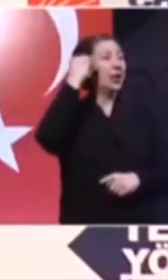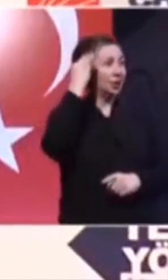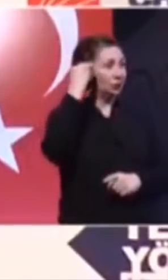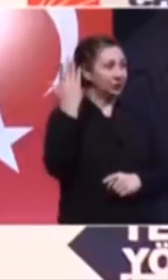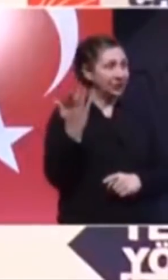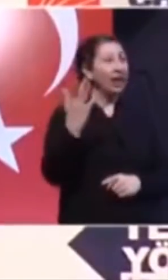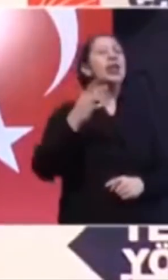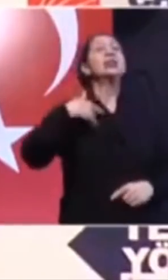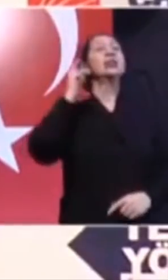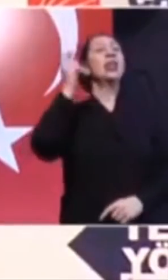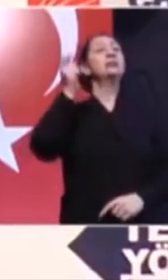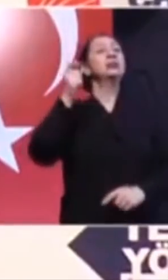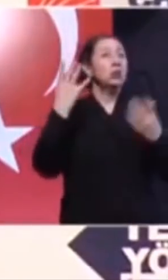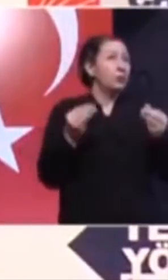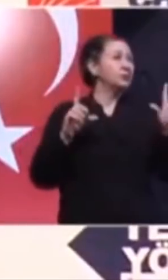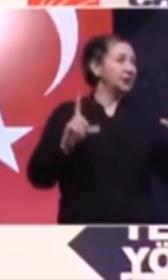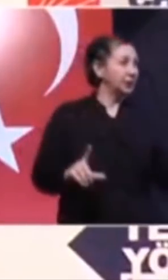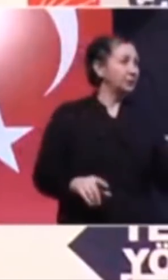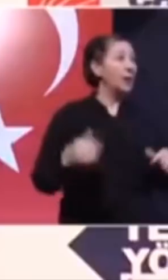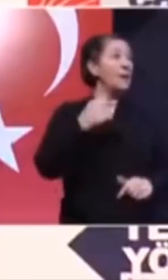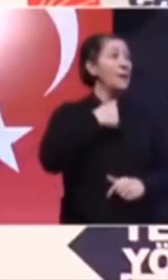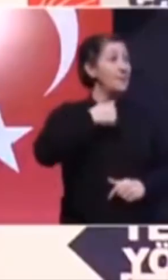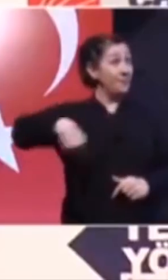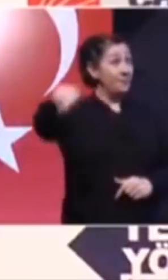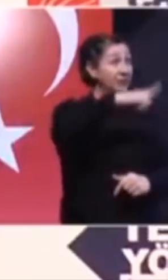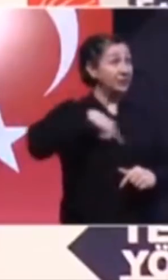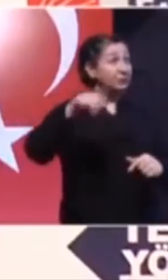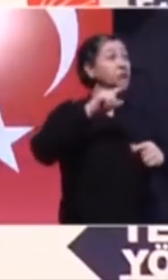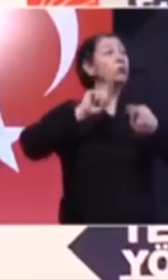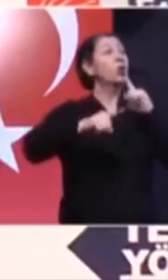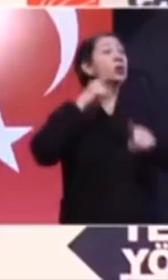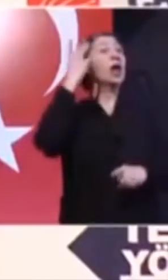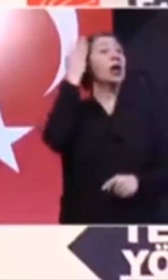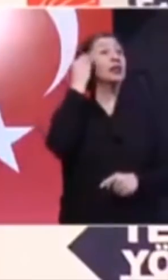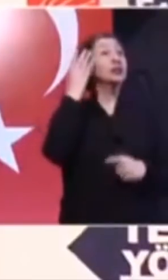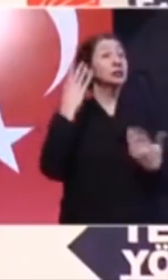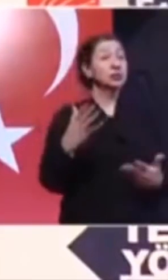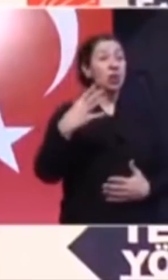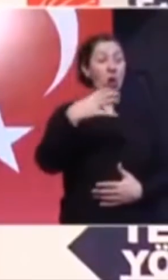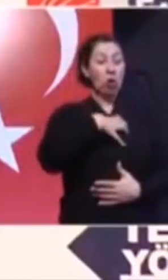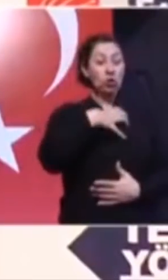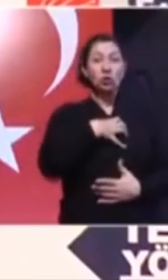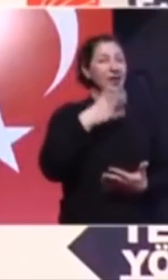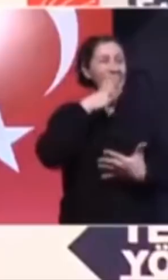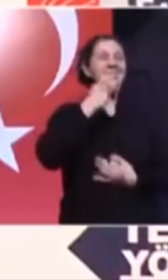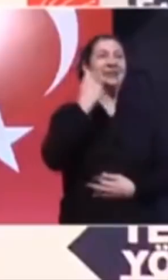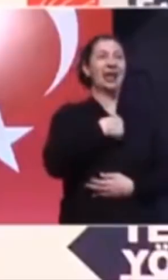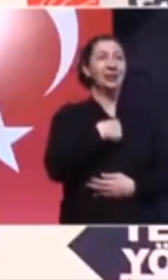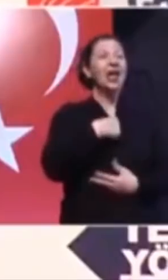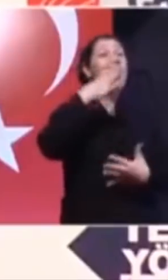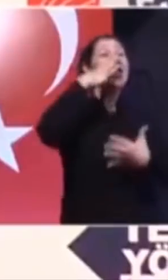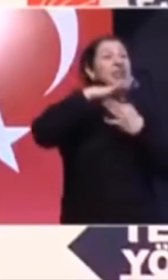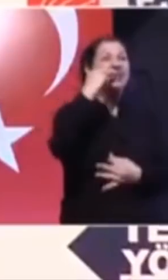anlayışının temsilcileri olmalıyız. Bizim siyaset anlayışımızın özü insandır,